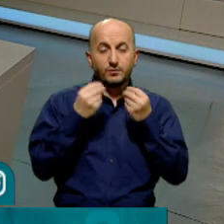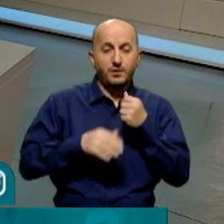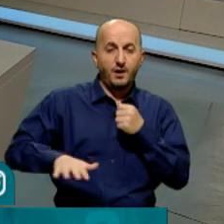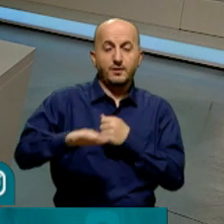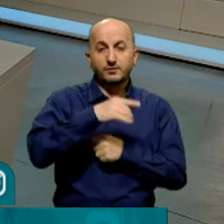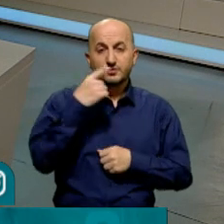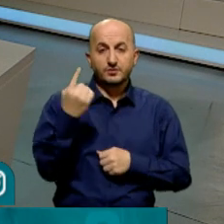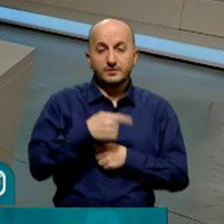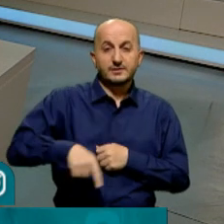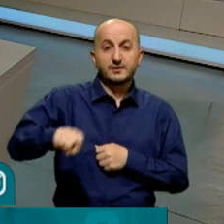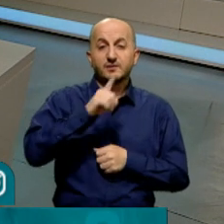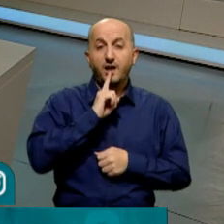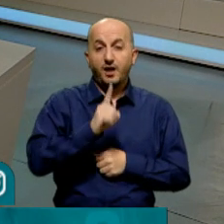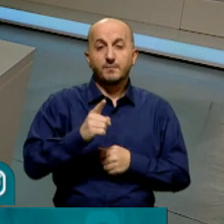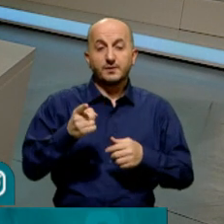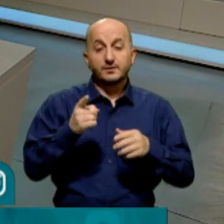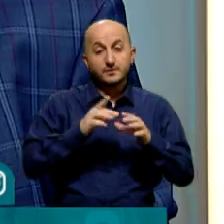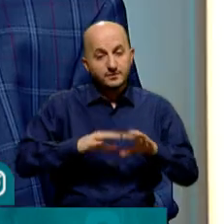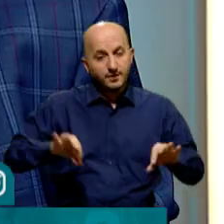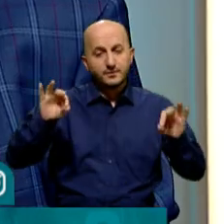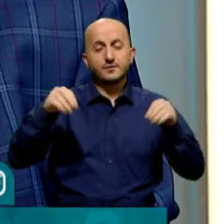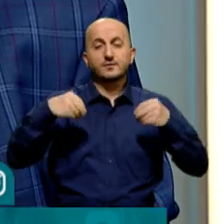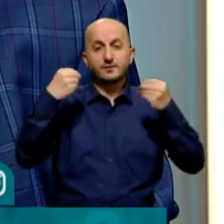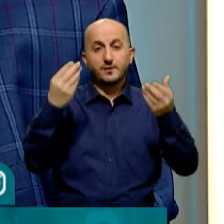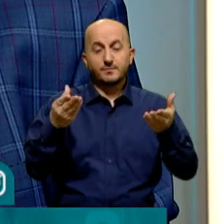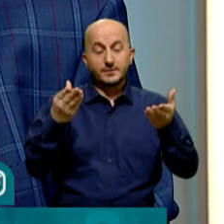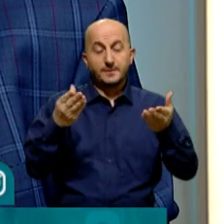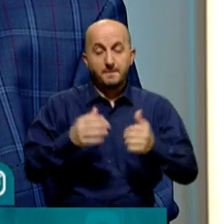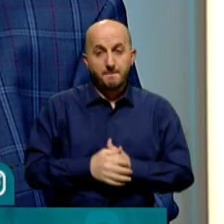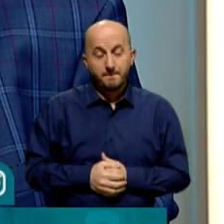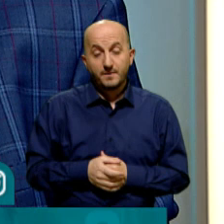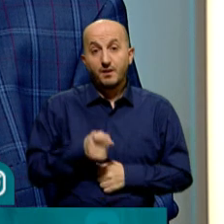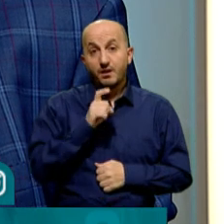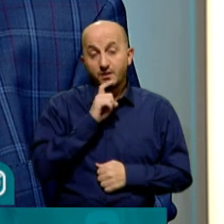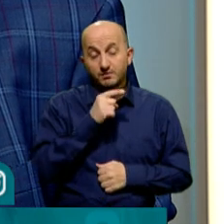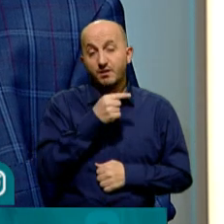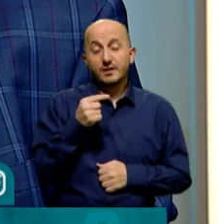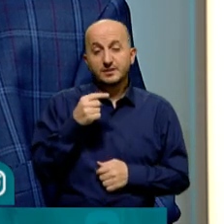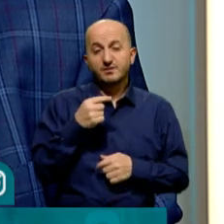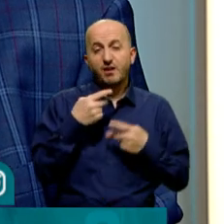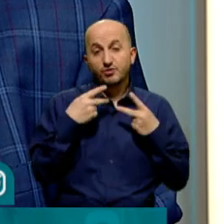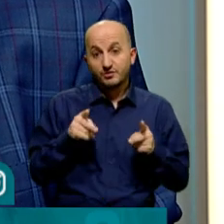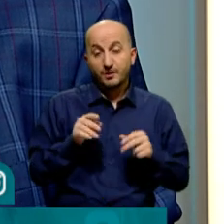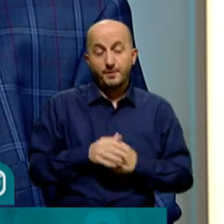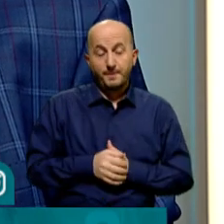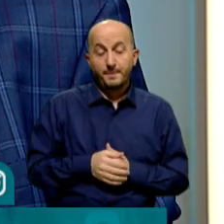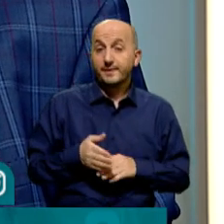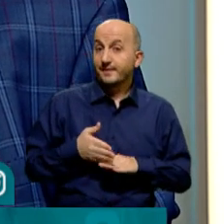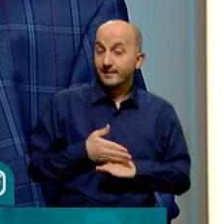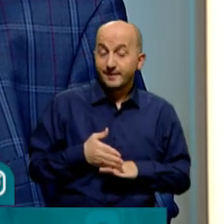şeyi sizin emrinize amade yaptı. Bu tercüme çok yanlış ve eksik bir tercümedir.